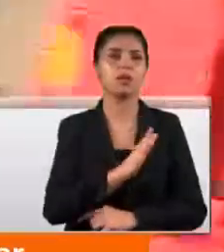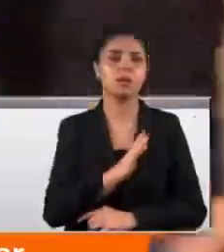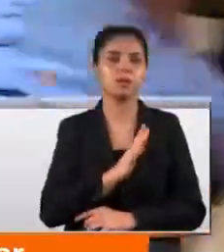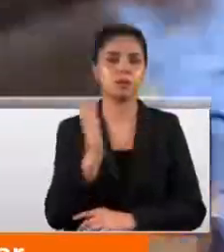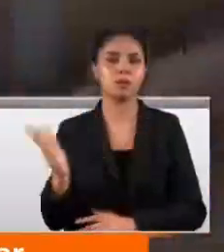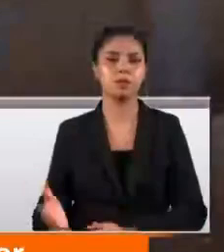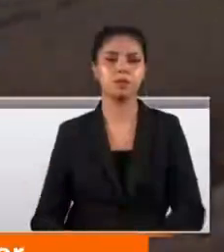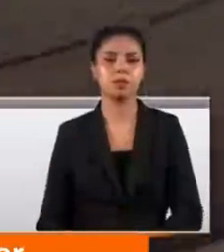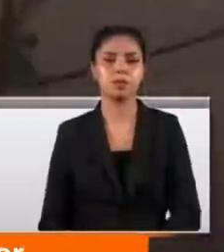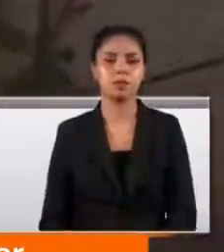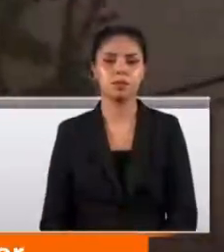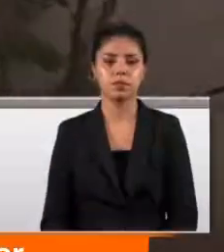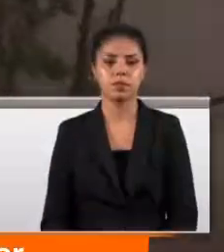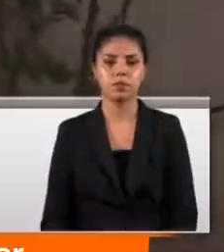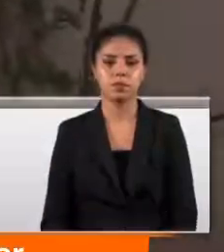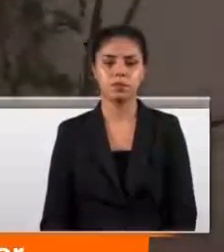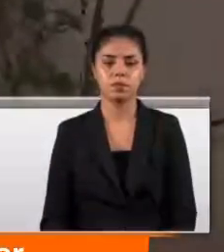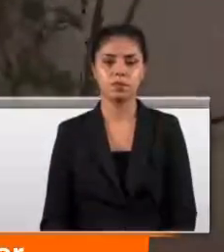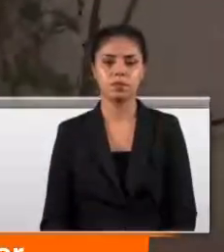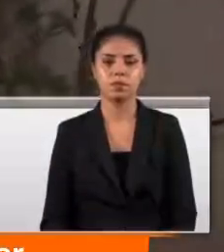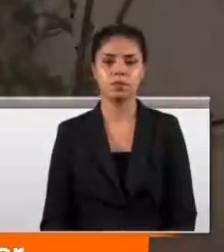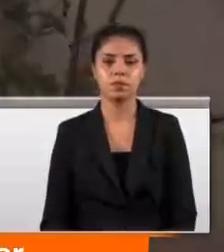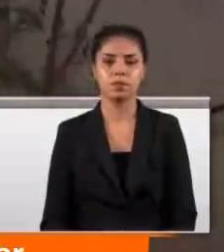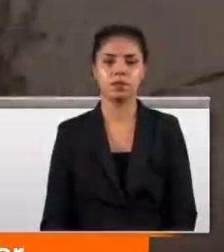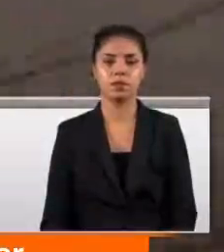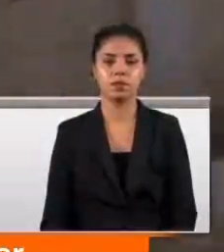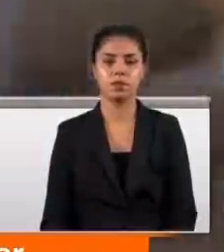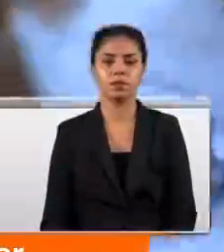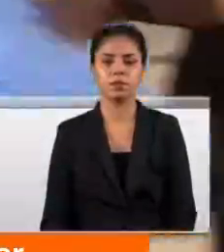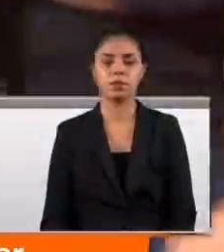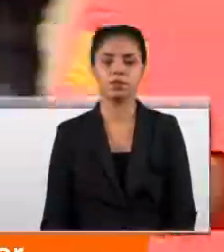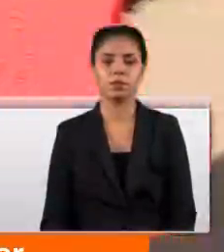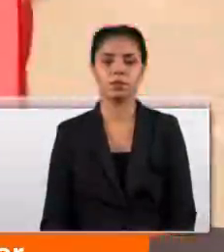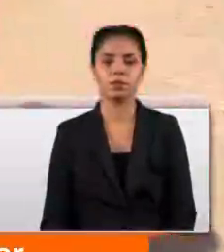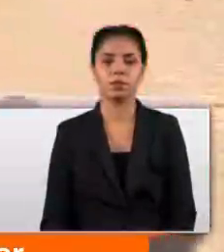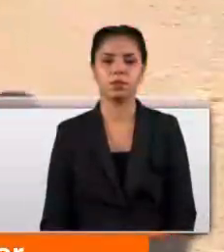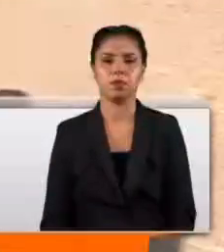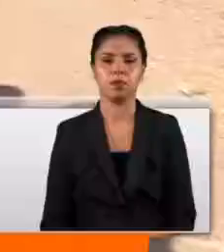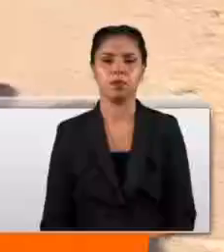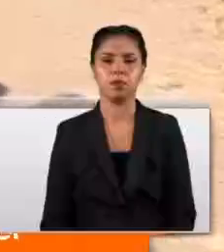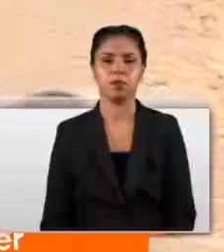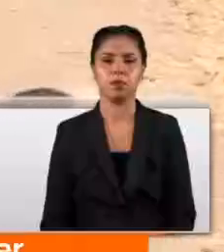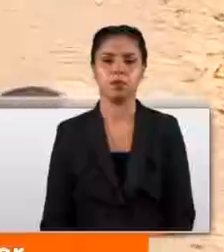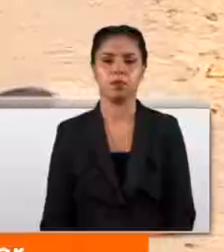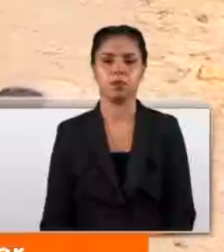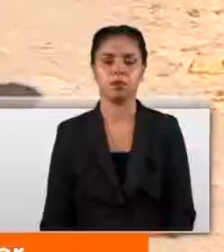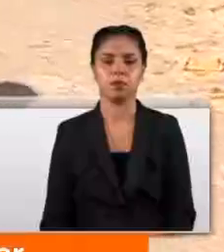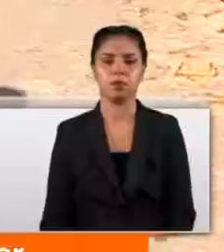Buradaki Yahudi yerleşimciler bize büyük baskı yapıyorlar. Amaçları da bizim evimizi terk edip buradan